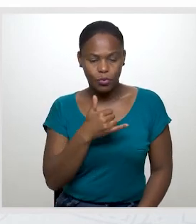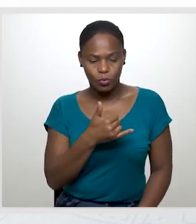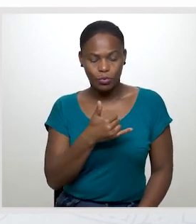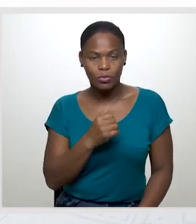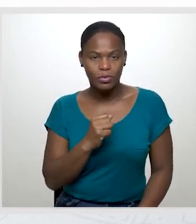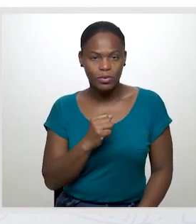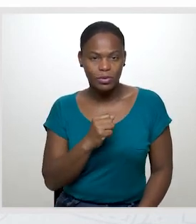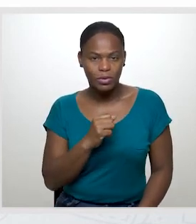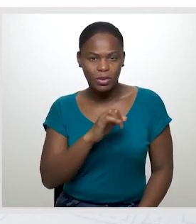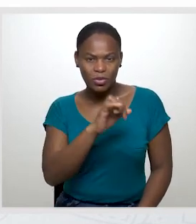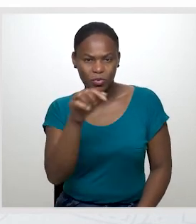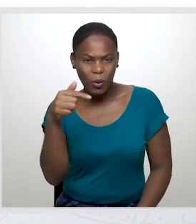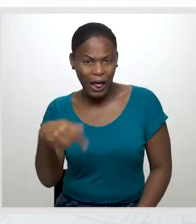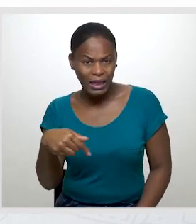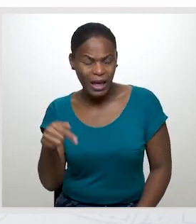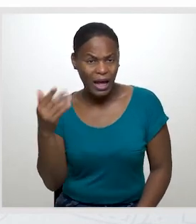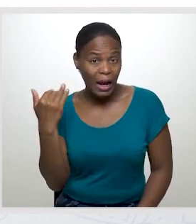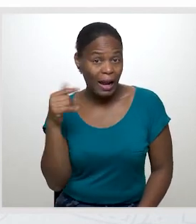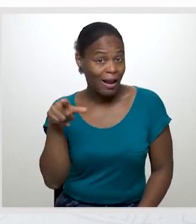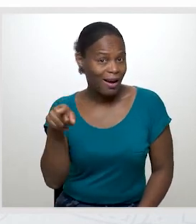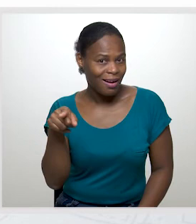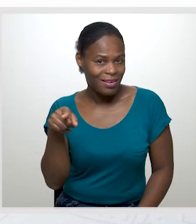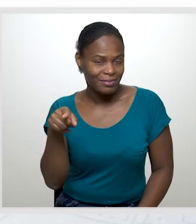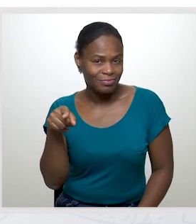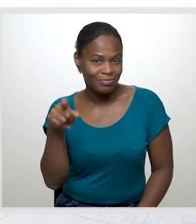2. Vous étiez là?